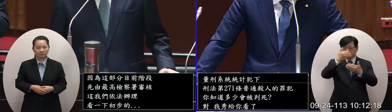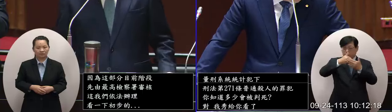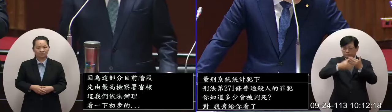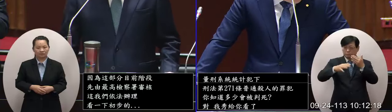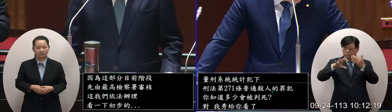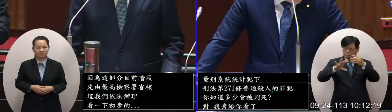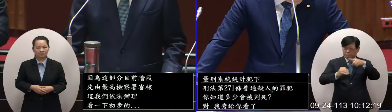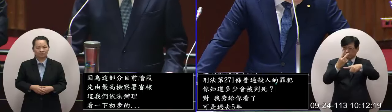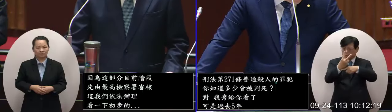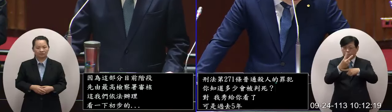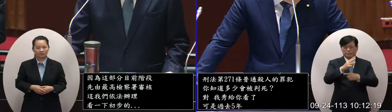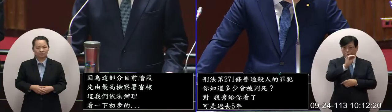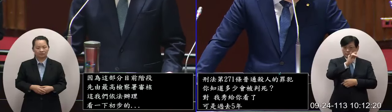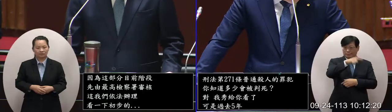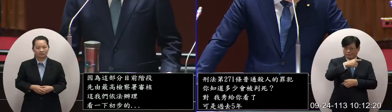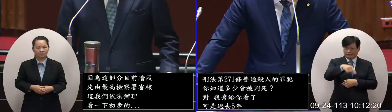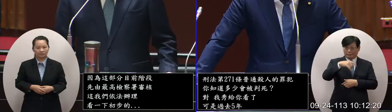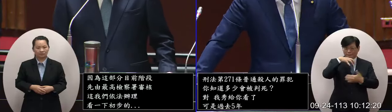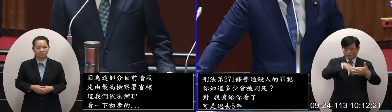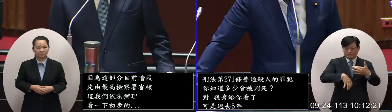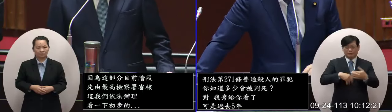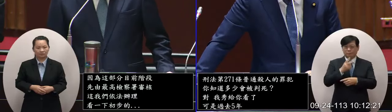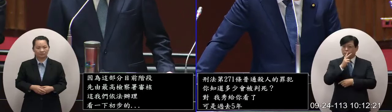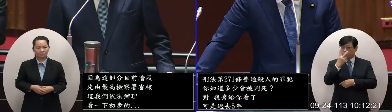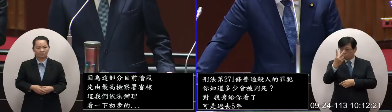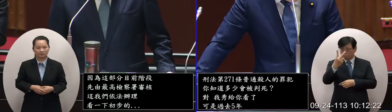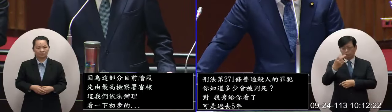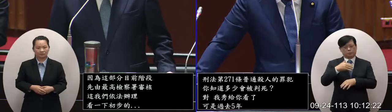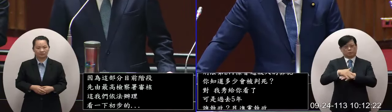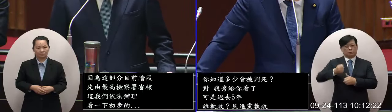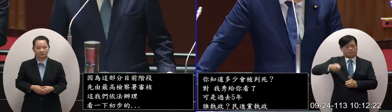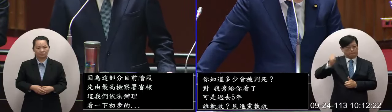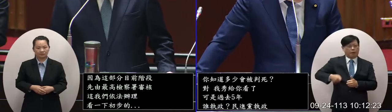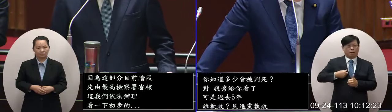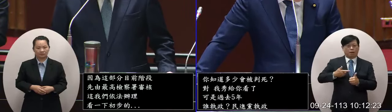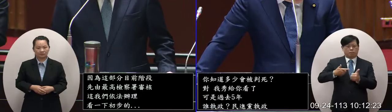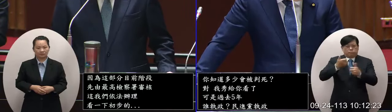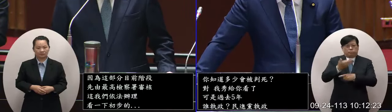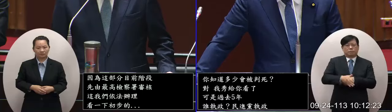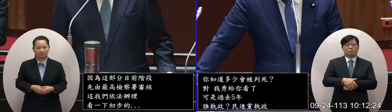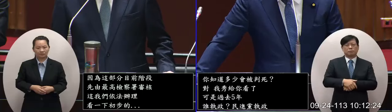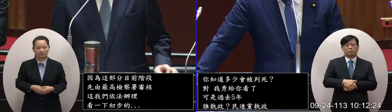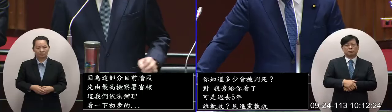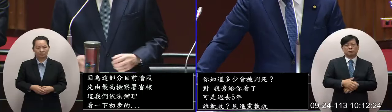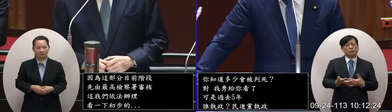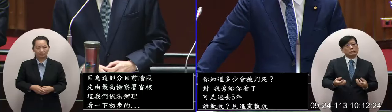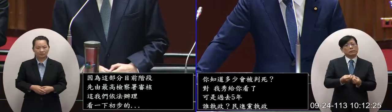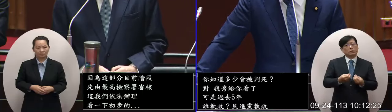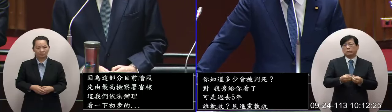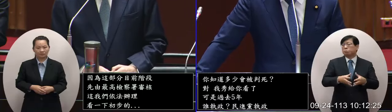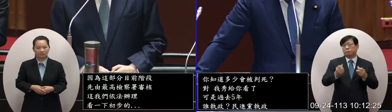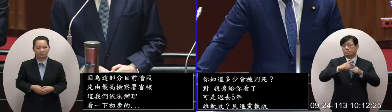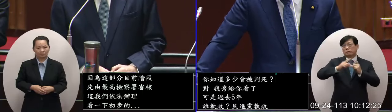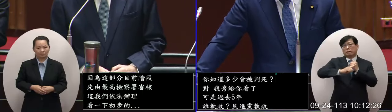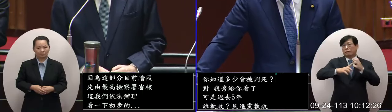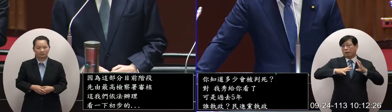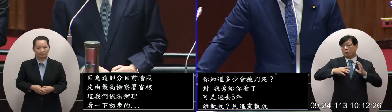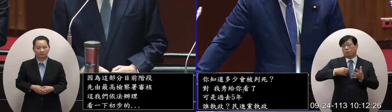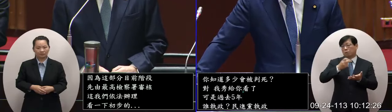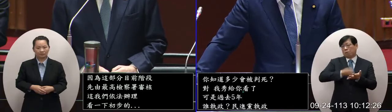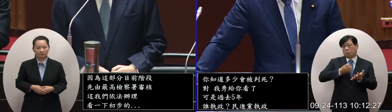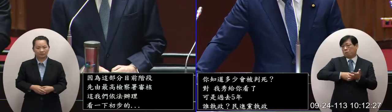1/1000。1000件杀人案件，只有2个凶嫌会判死，所以呢，还不用大法官设门